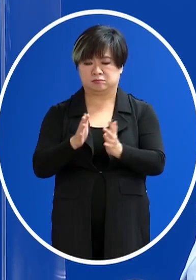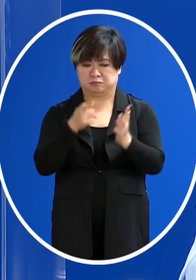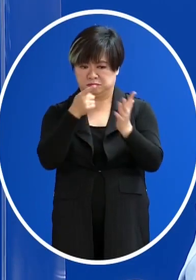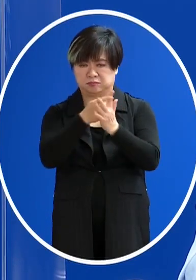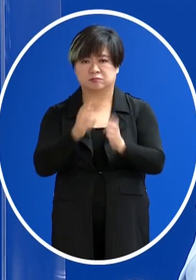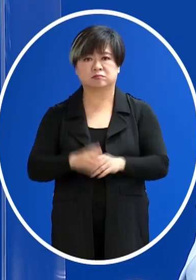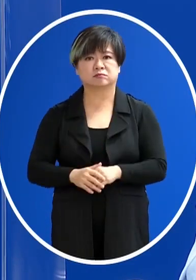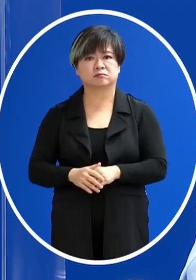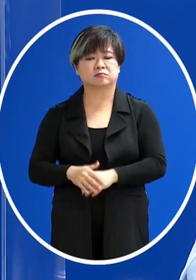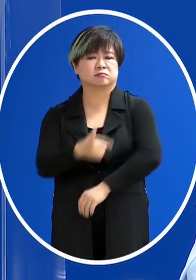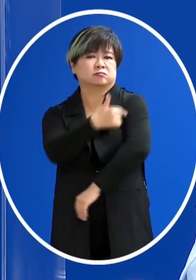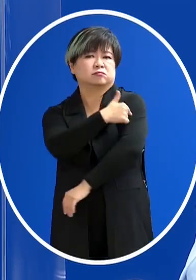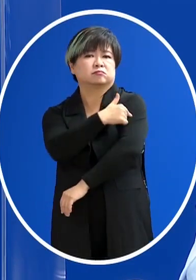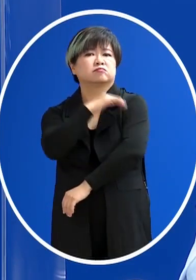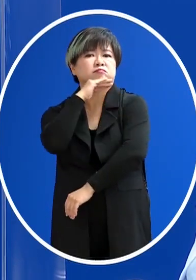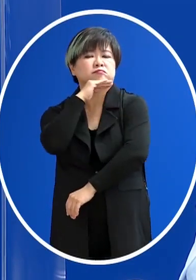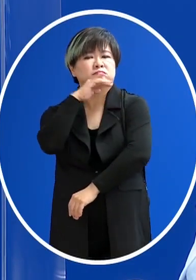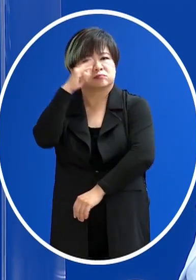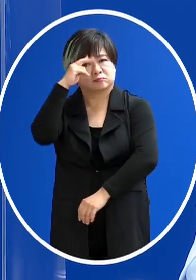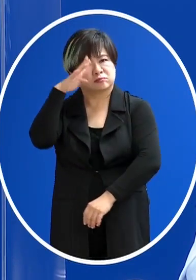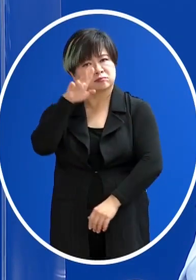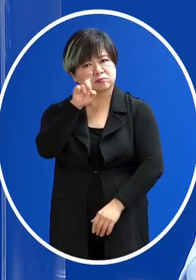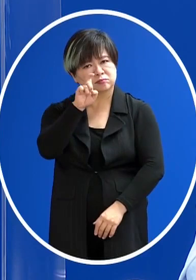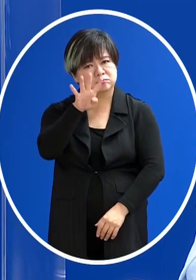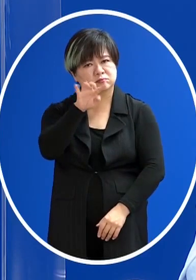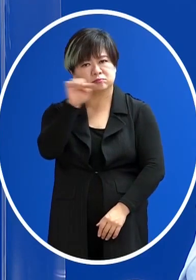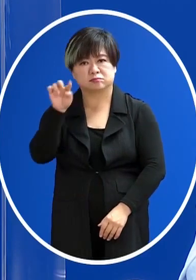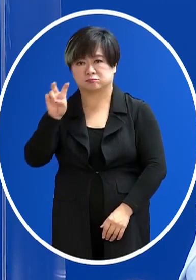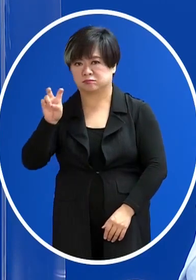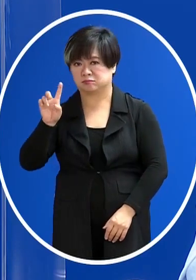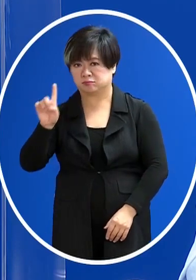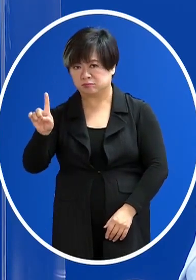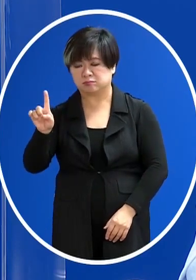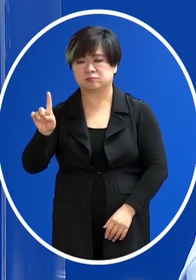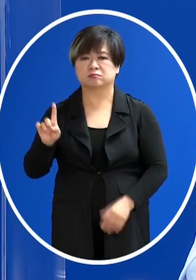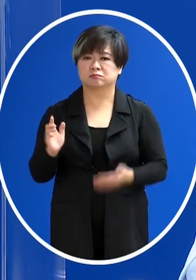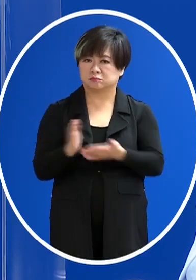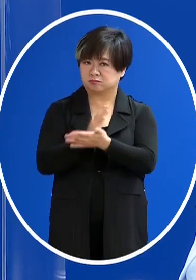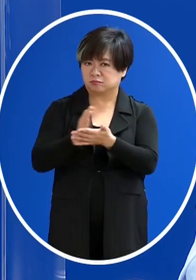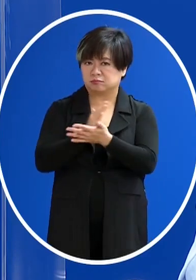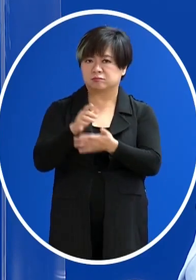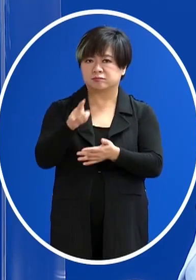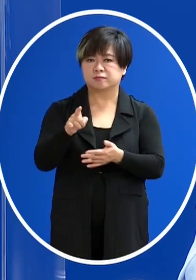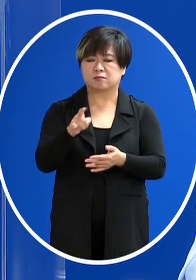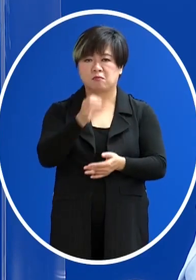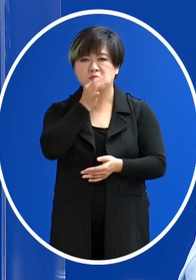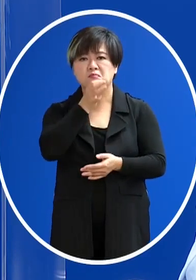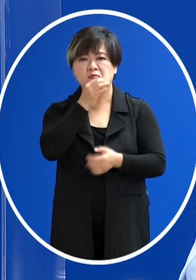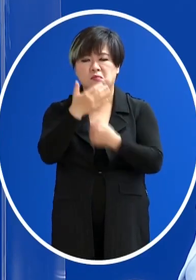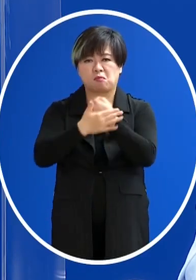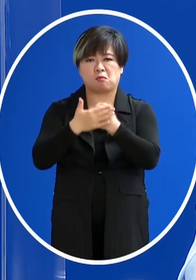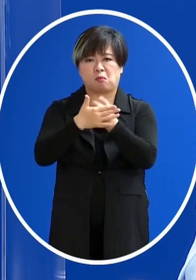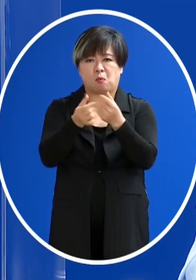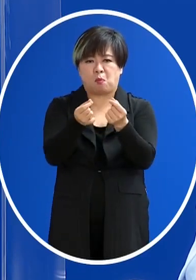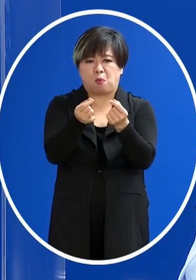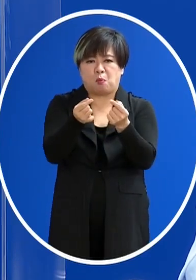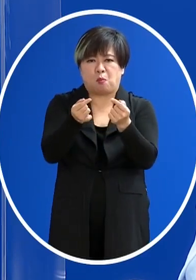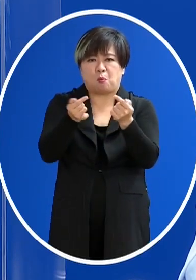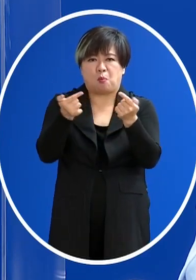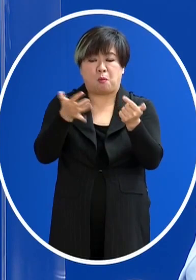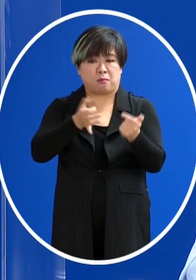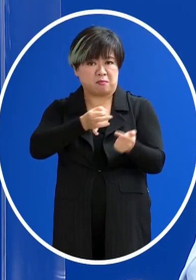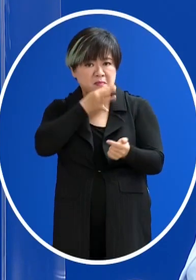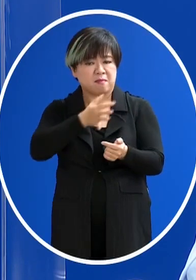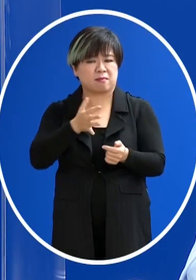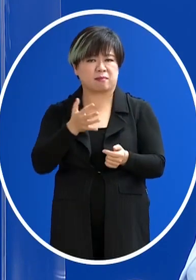证。我们一般打完疫苗之后，要等14到21天之后哈，才会认为说应该可以足够产生到浓度够